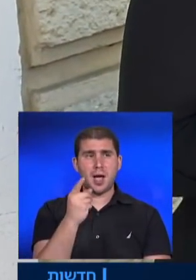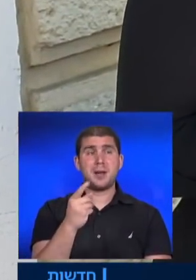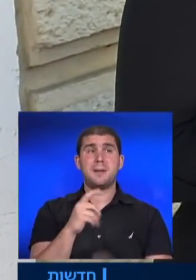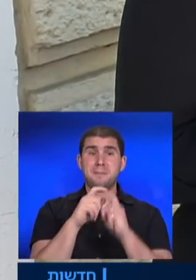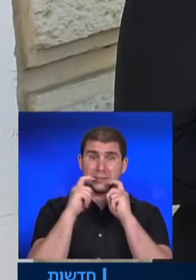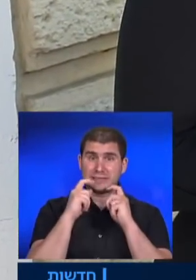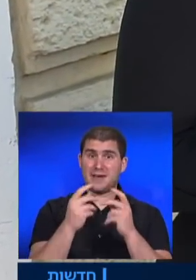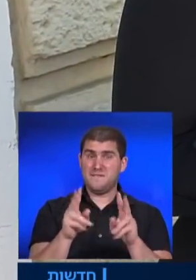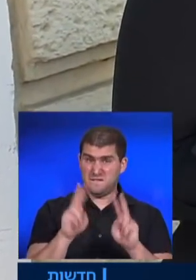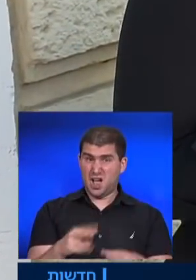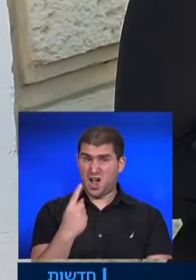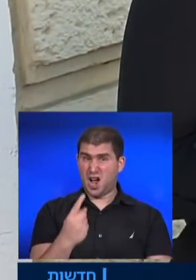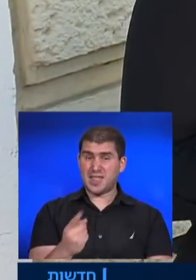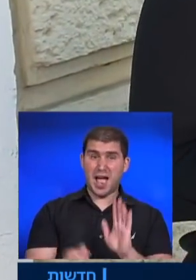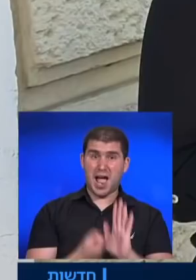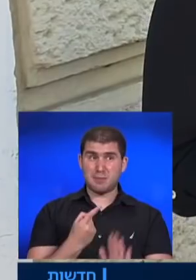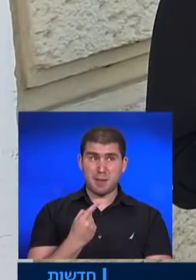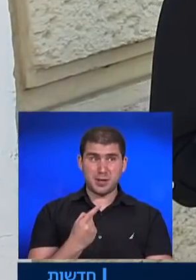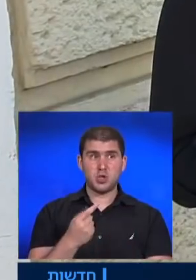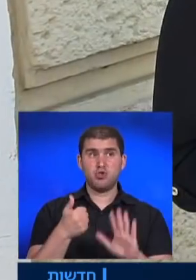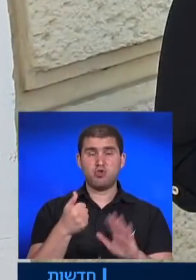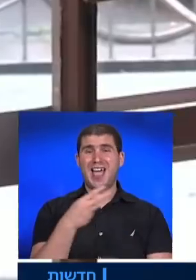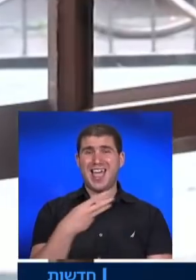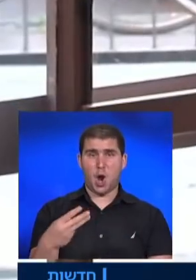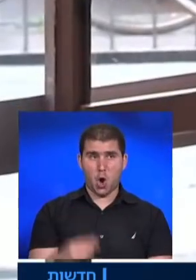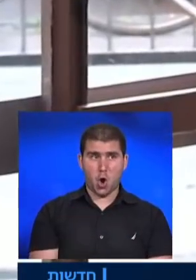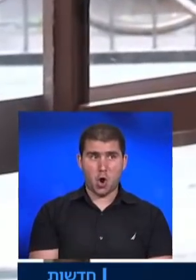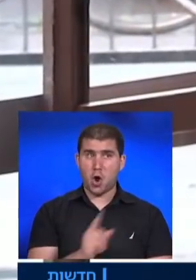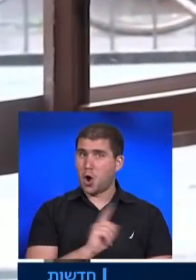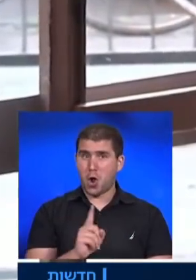1, חד פעמית, 6 אירו. לא מסובסד.